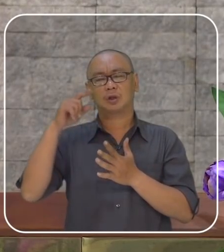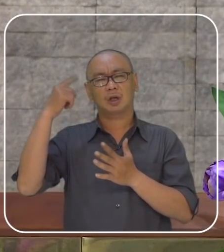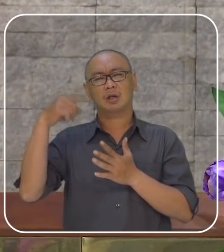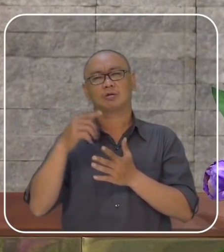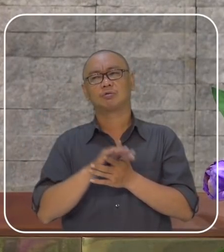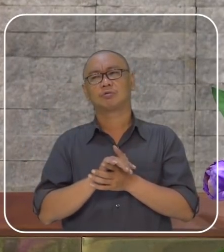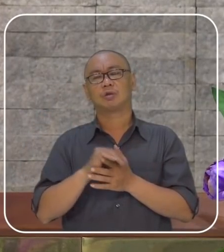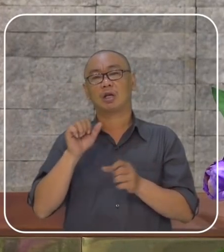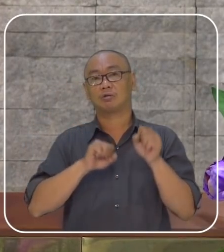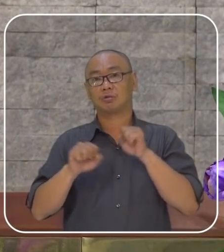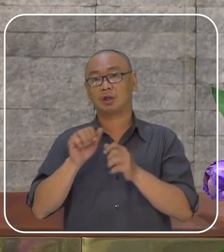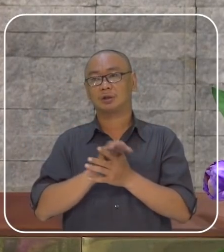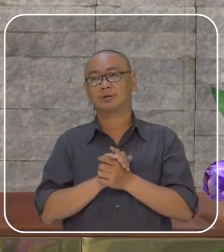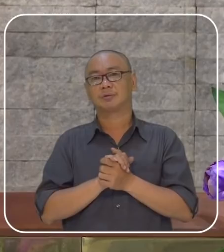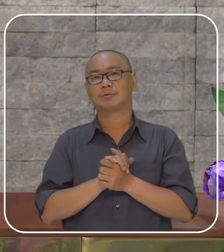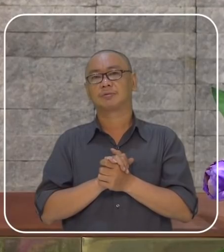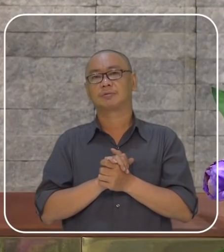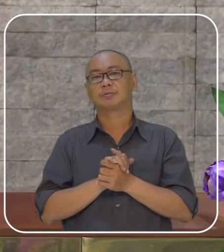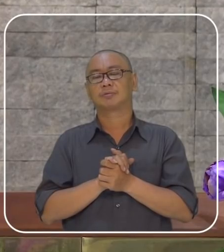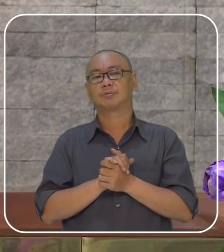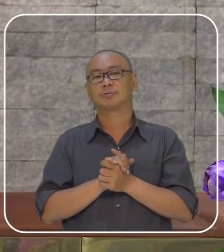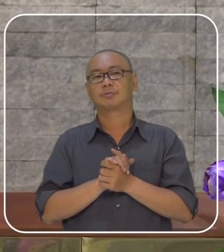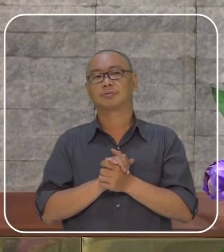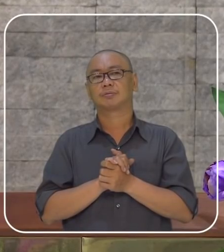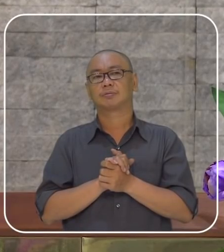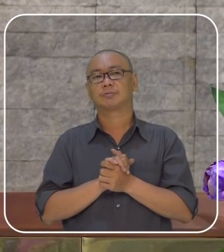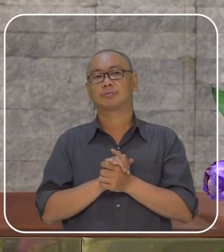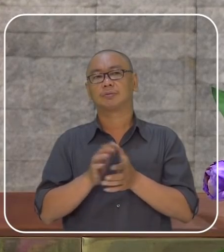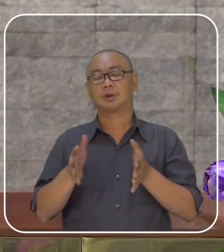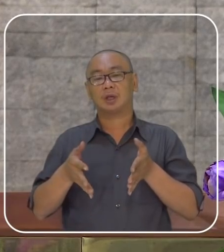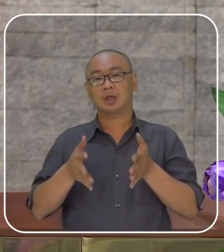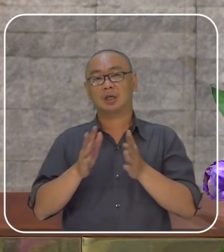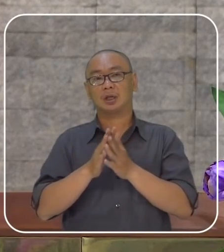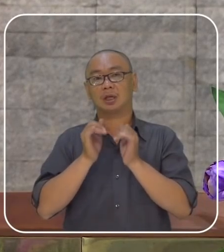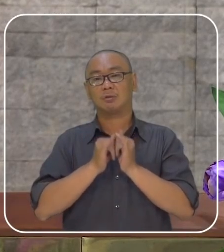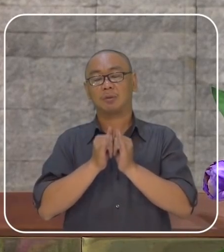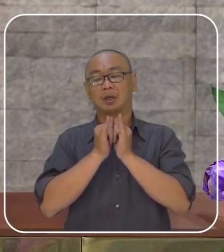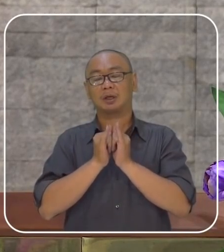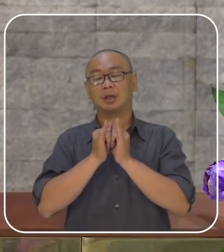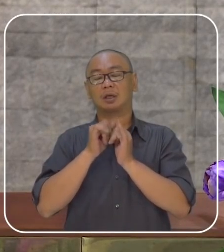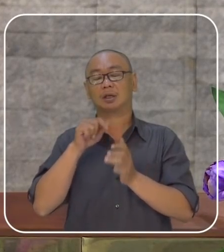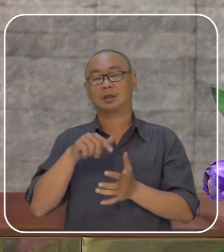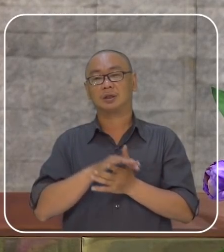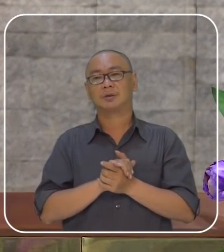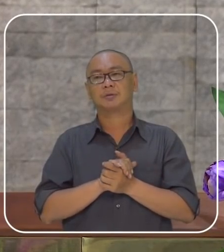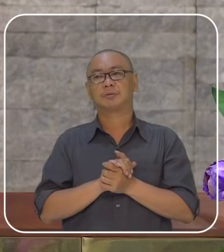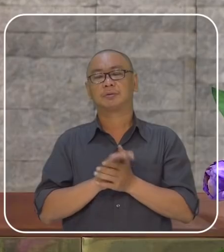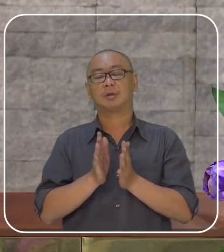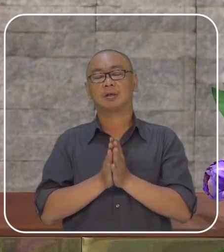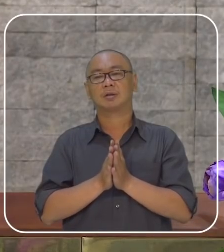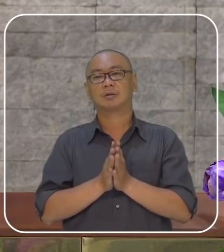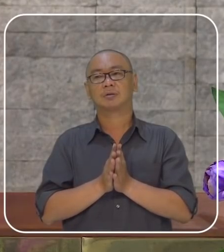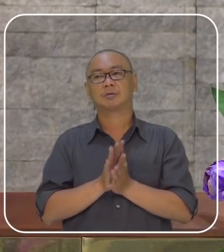senantiasa dilakukan demi berjalannya ibadah ini dan